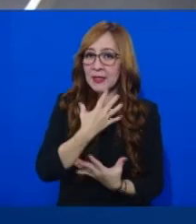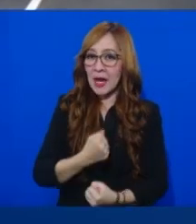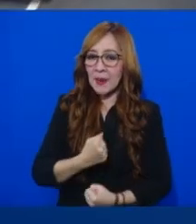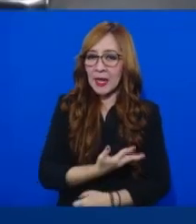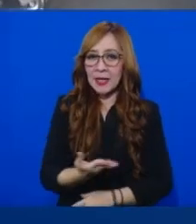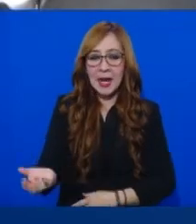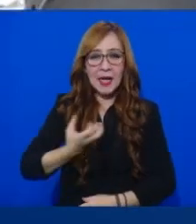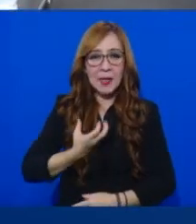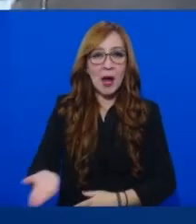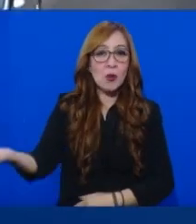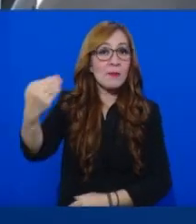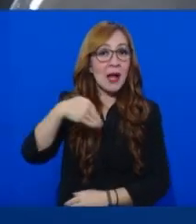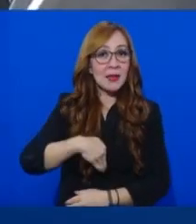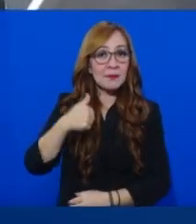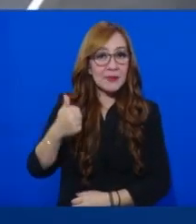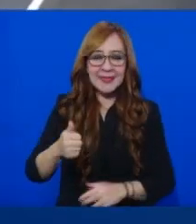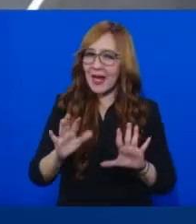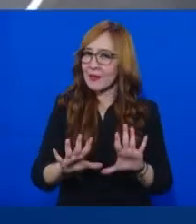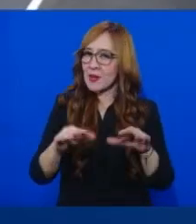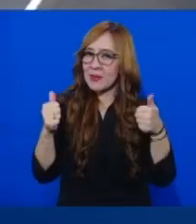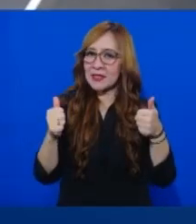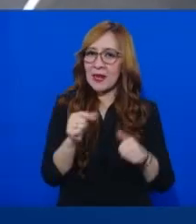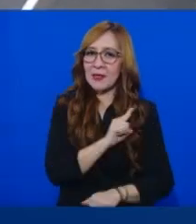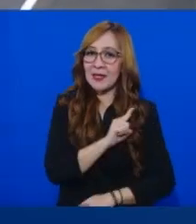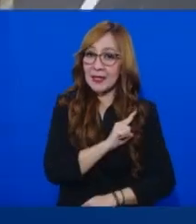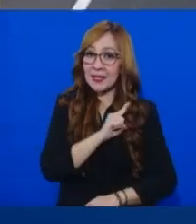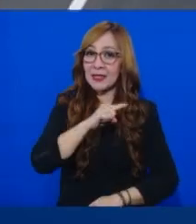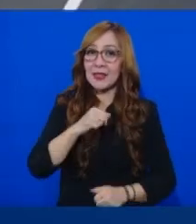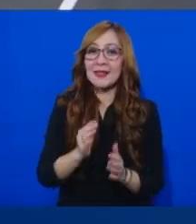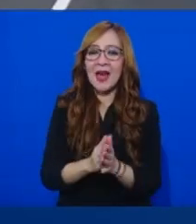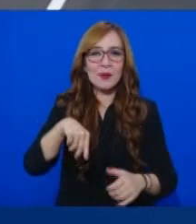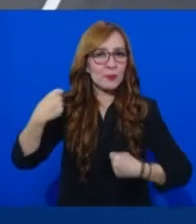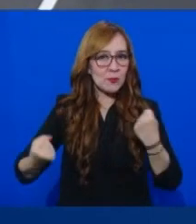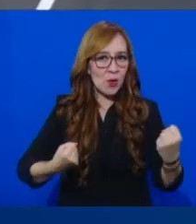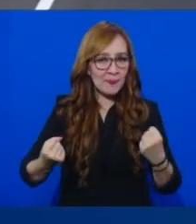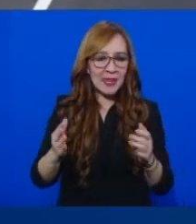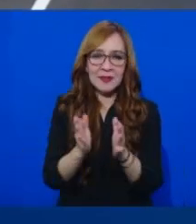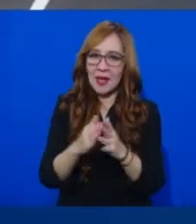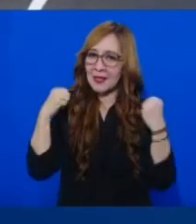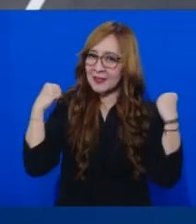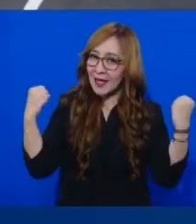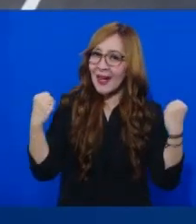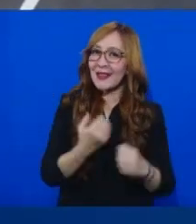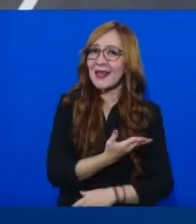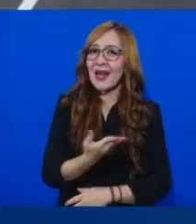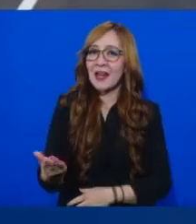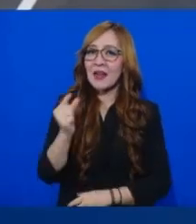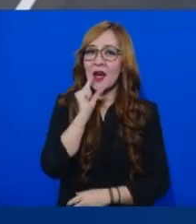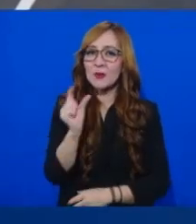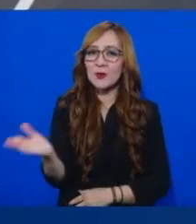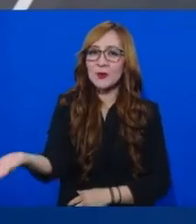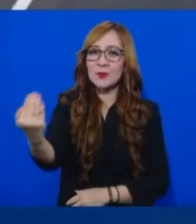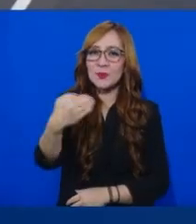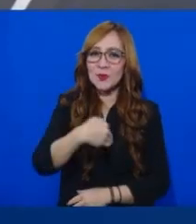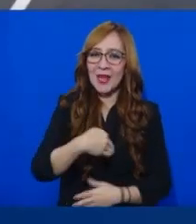kampung halaman bisa mempersiapkan diri, kendaraan, dan juga kesehatan Anda untuk bisa kembali